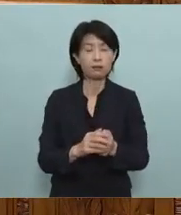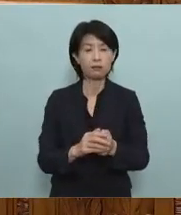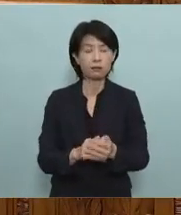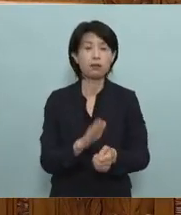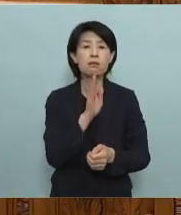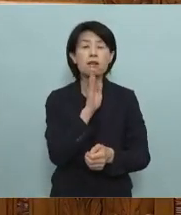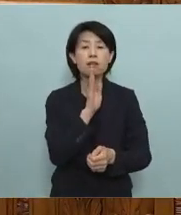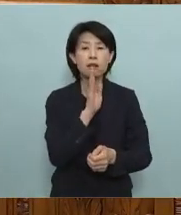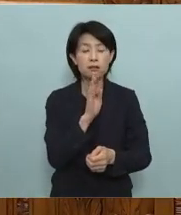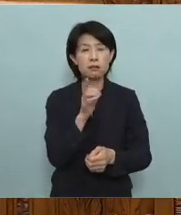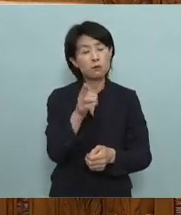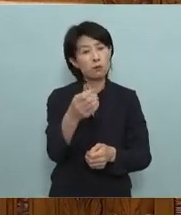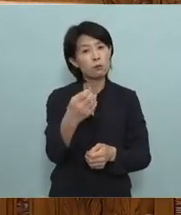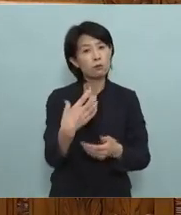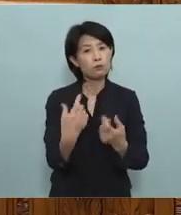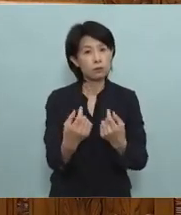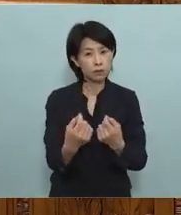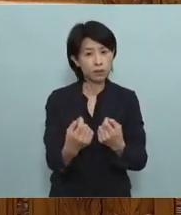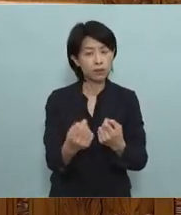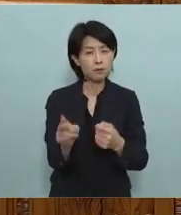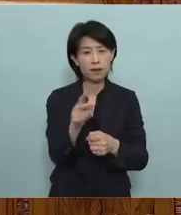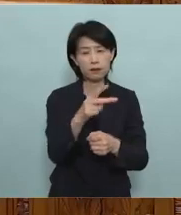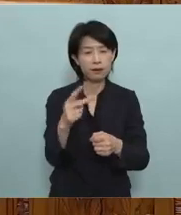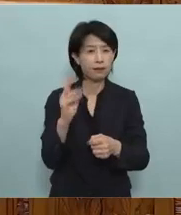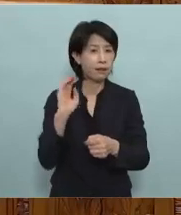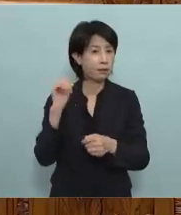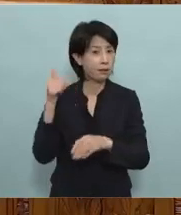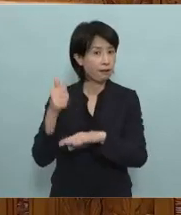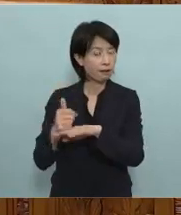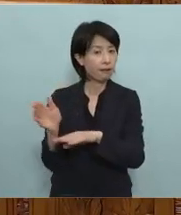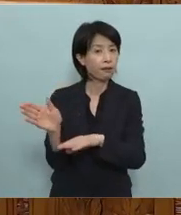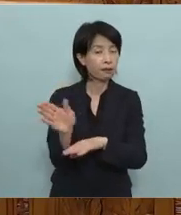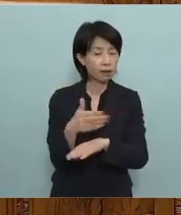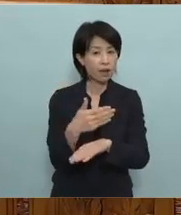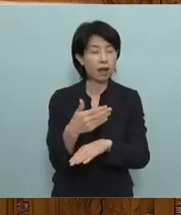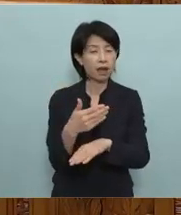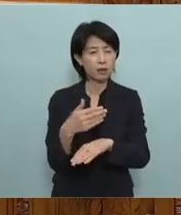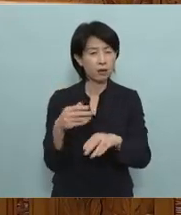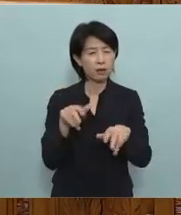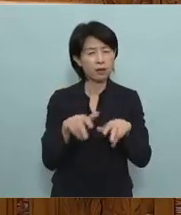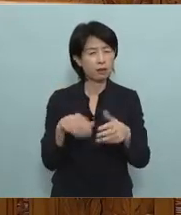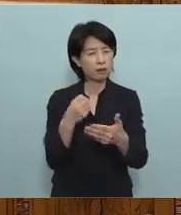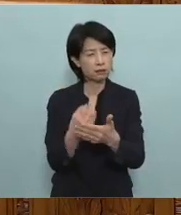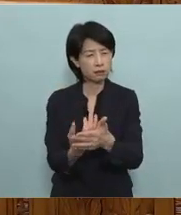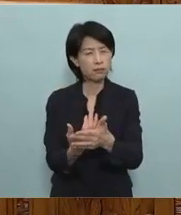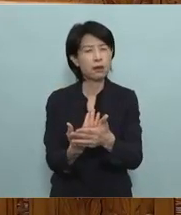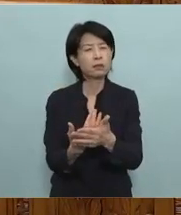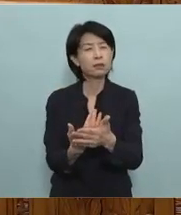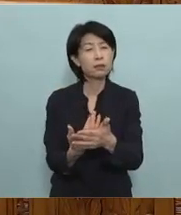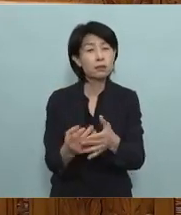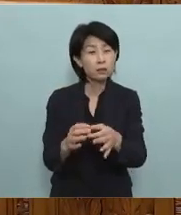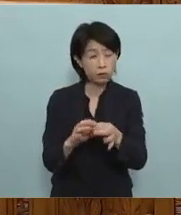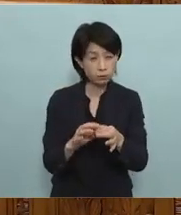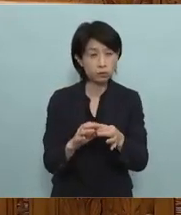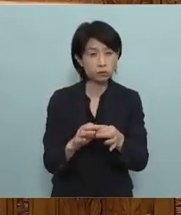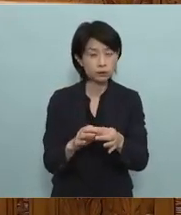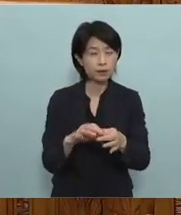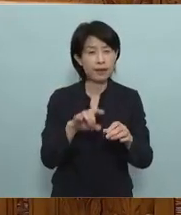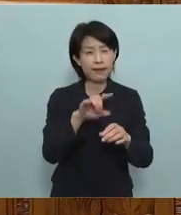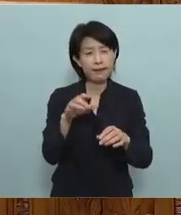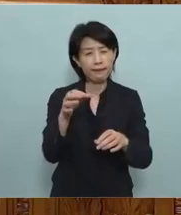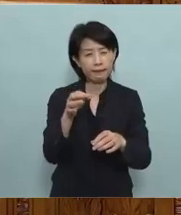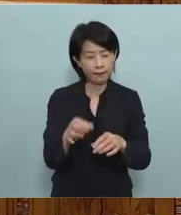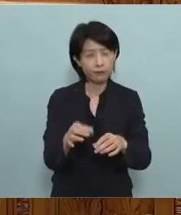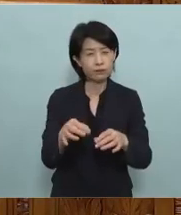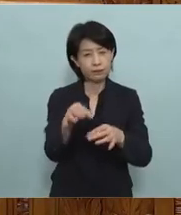確かに総理のおっしゃる通り、今、第二次安倍政権以降の失政の当然の帰結である、悪質な円安とイン